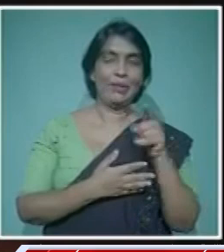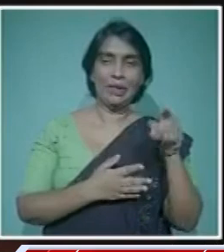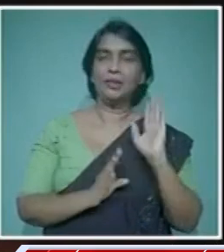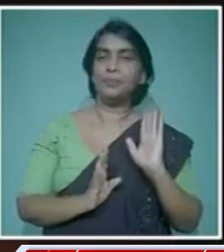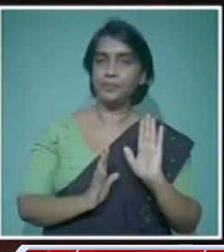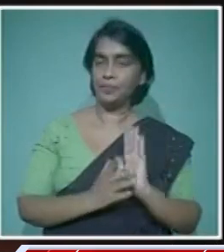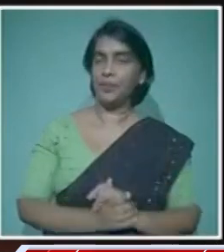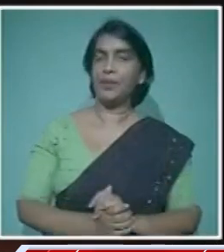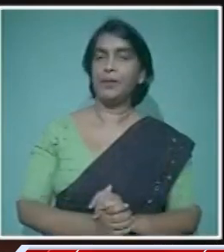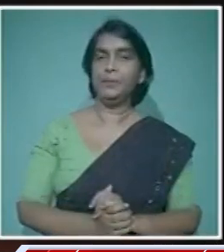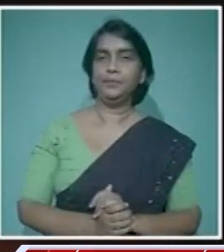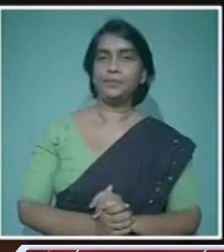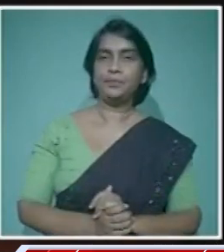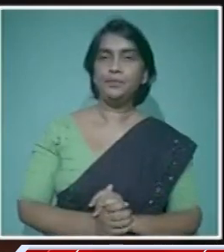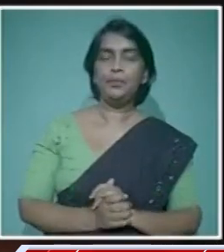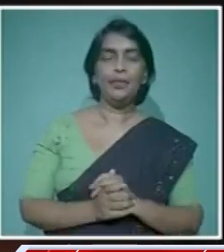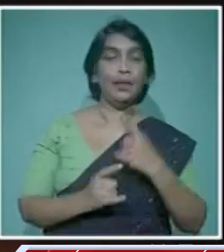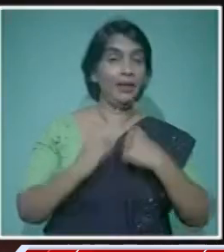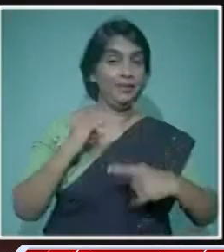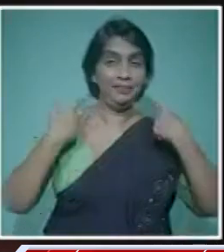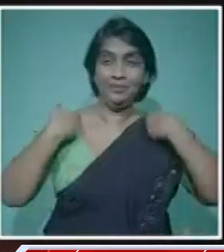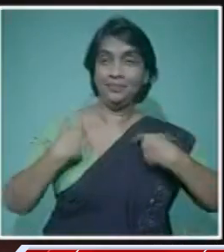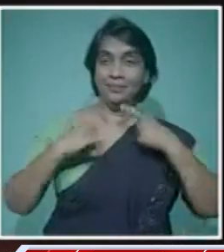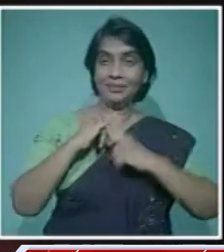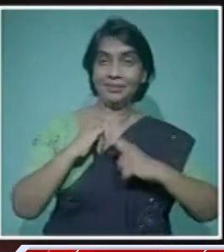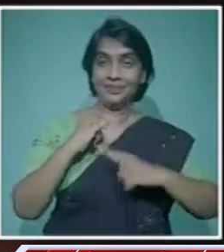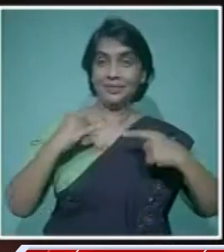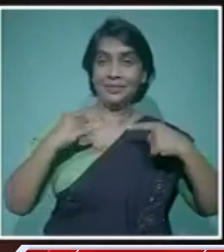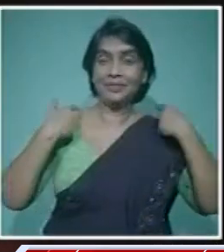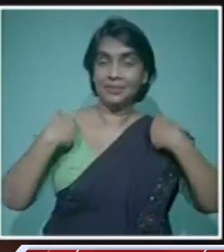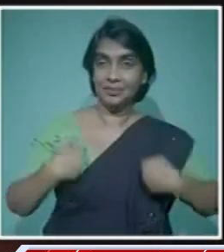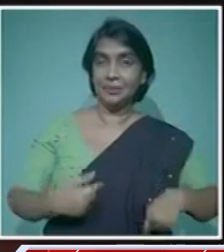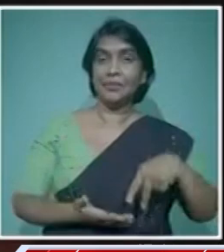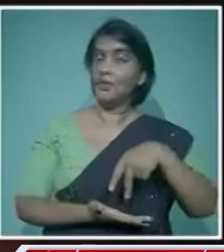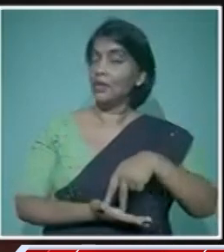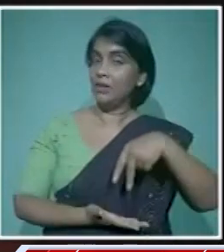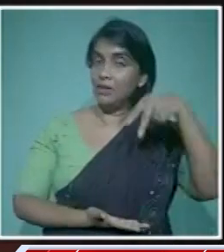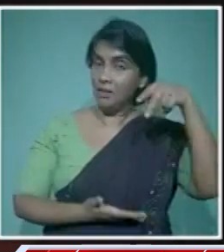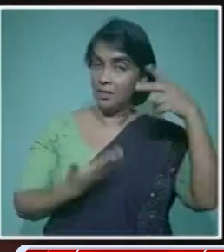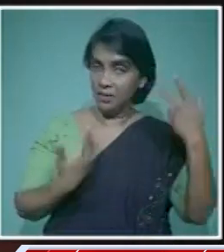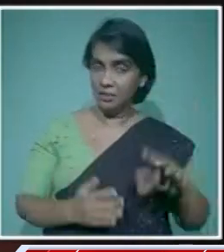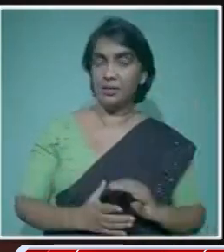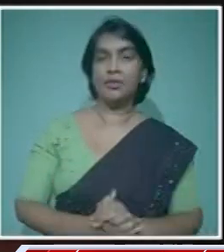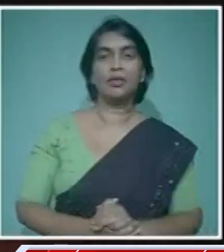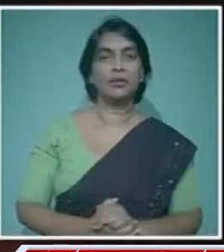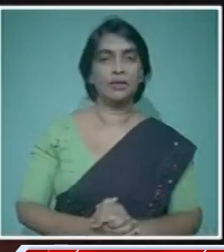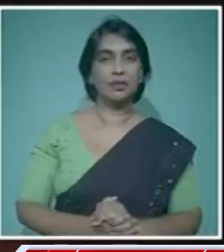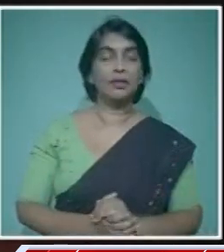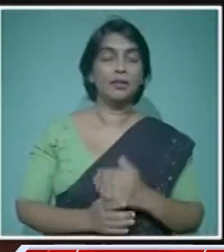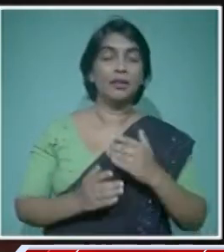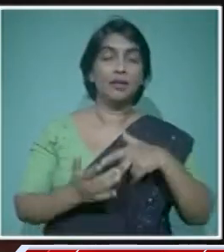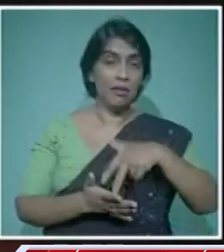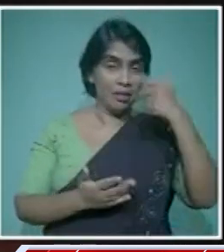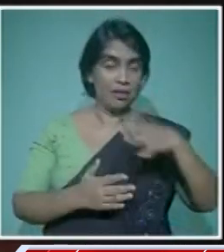ඒ වගේම අඟුලිමාල රහත් භාවයට පත් වෙලා තමයි පැවිදි